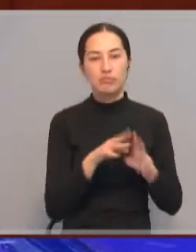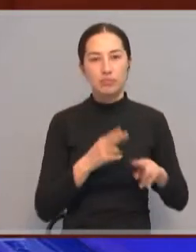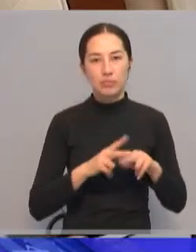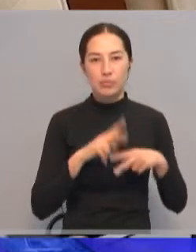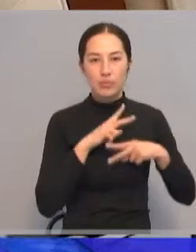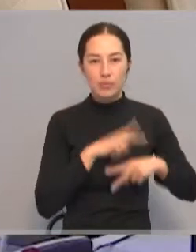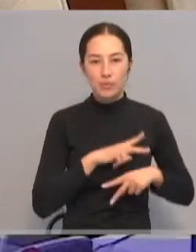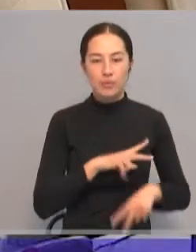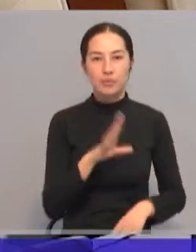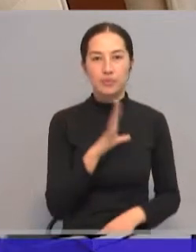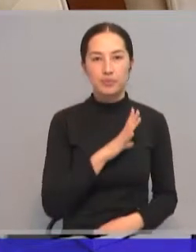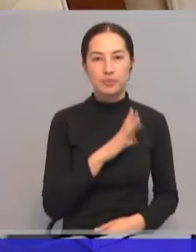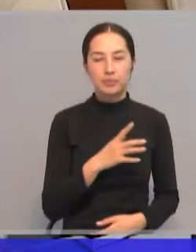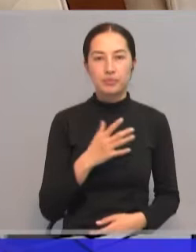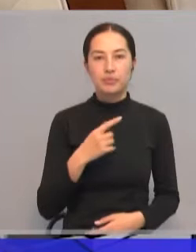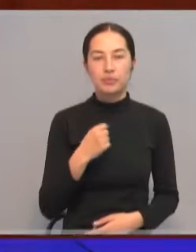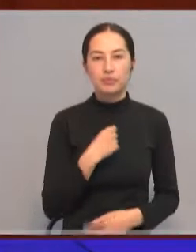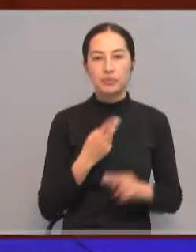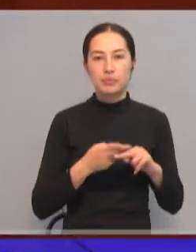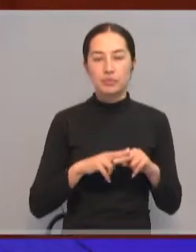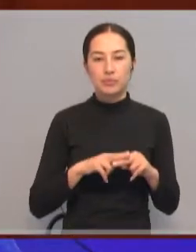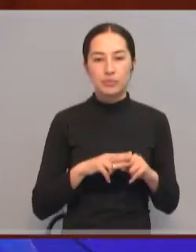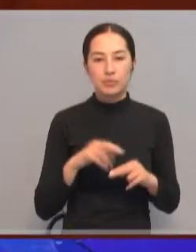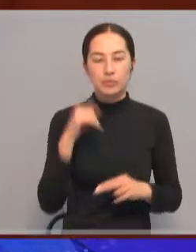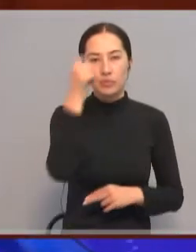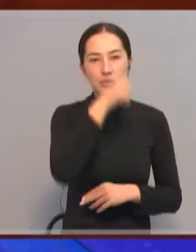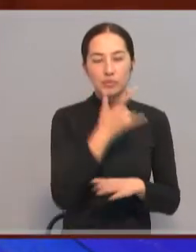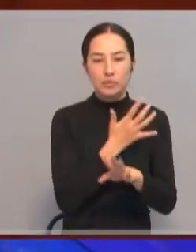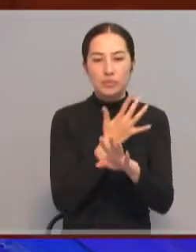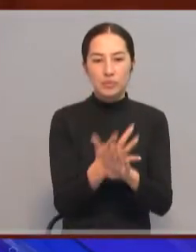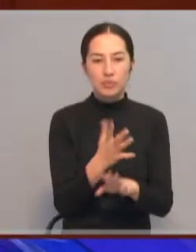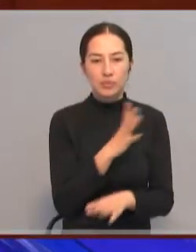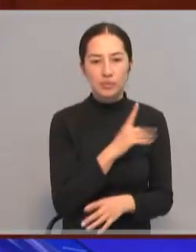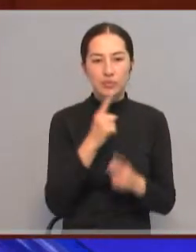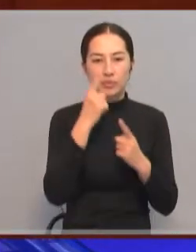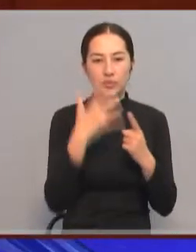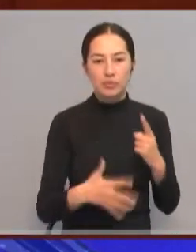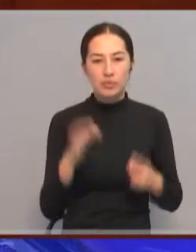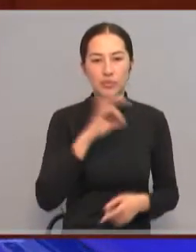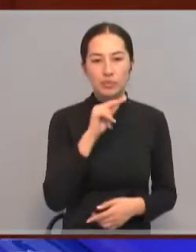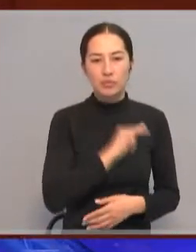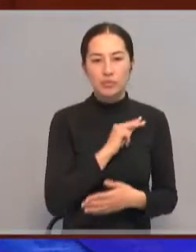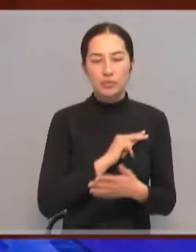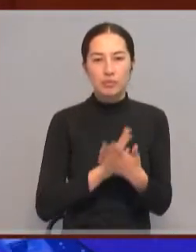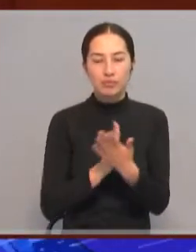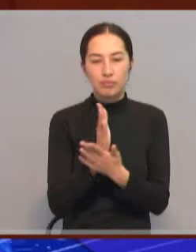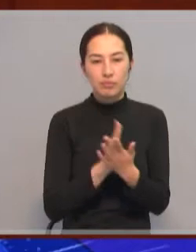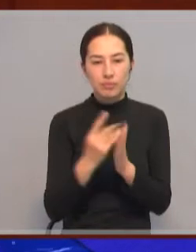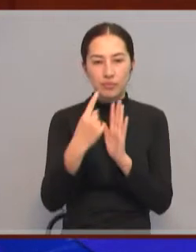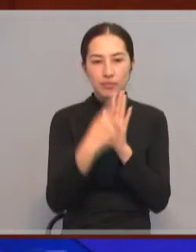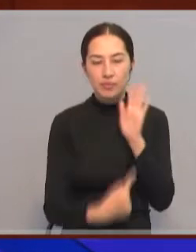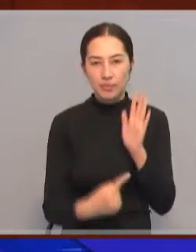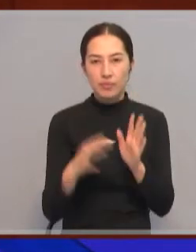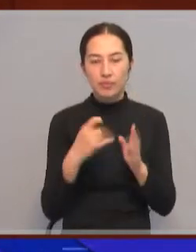еңбек еттік. Маған осы жылдарда бірнеше лауазымдық қызметті сенімен